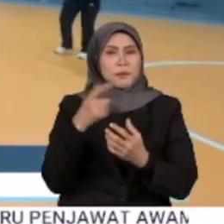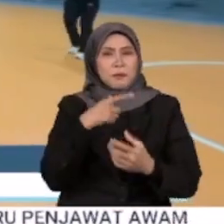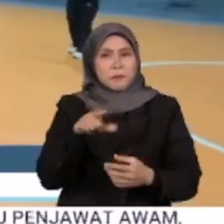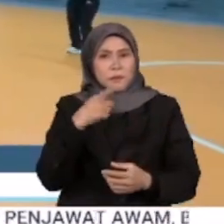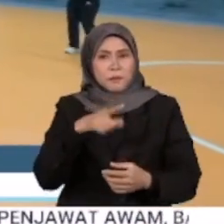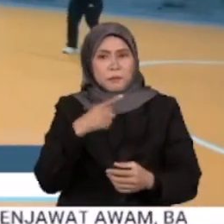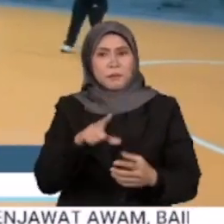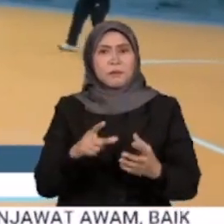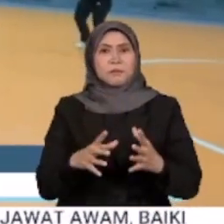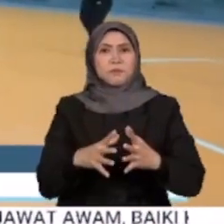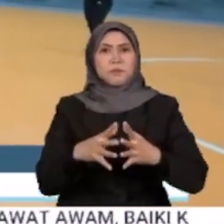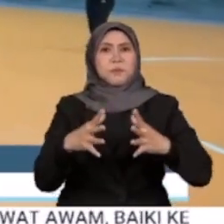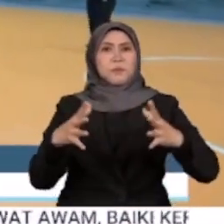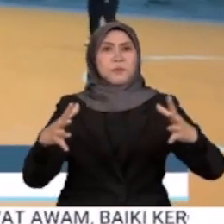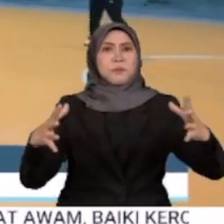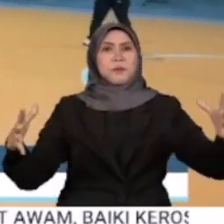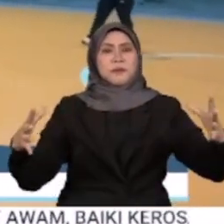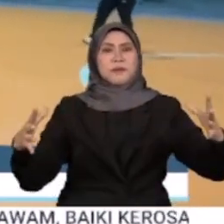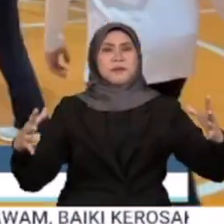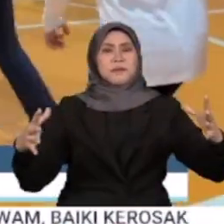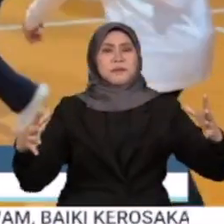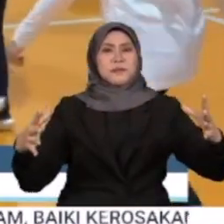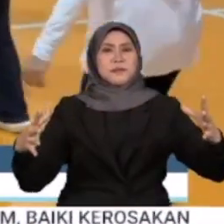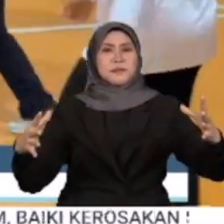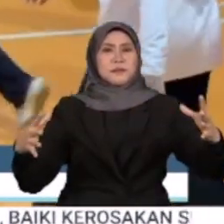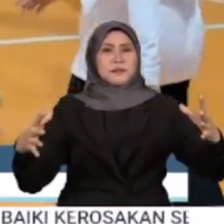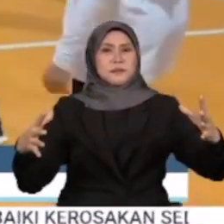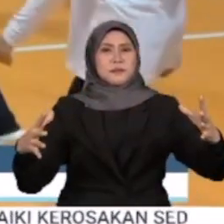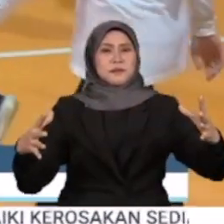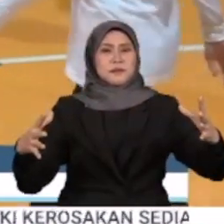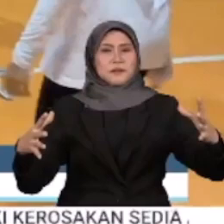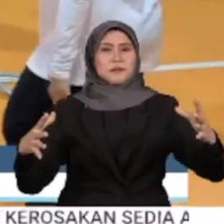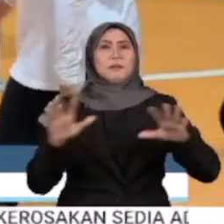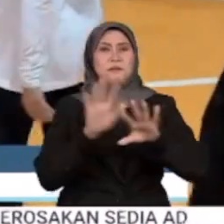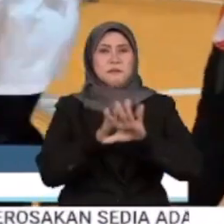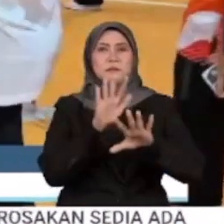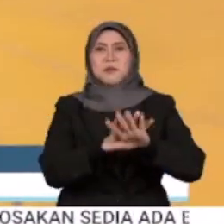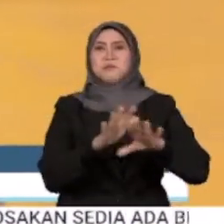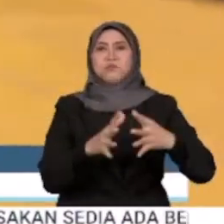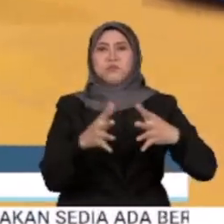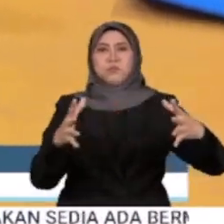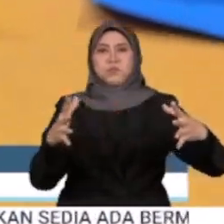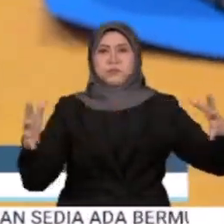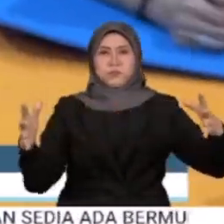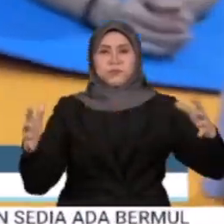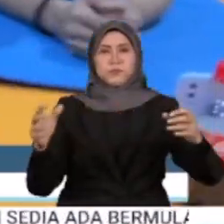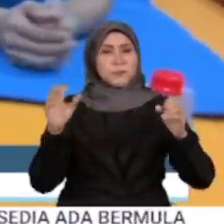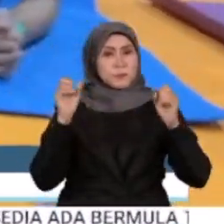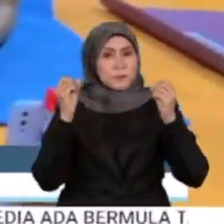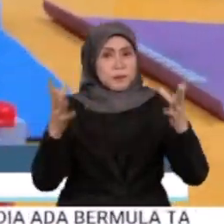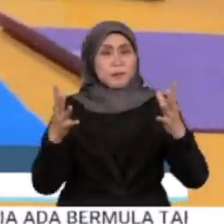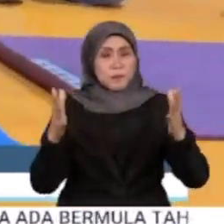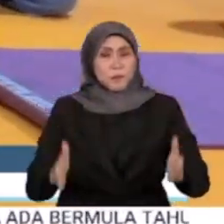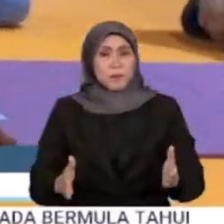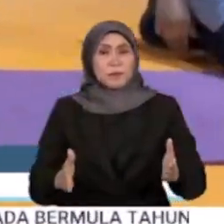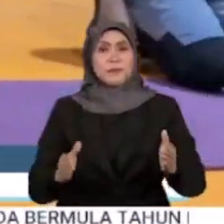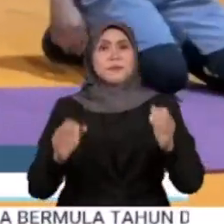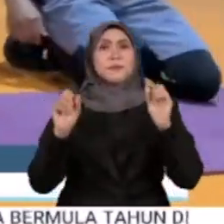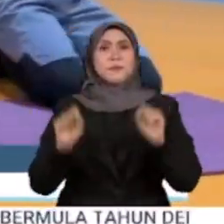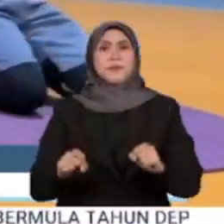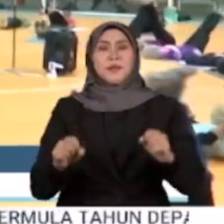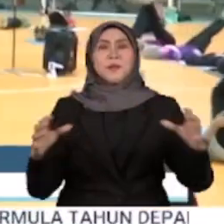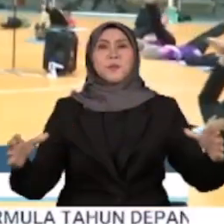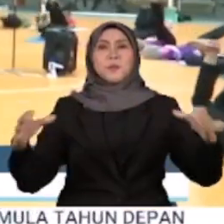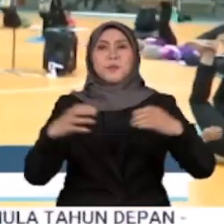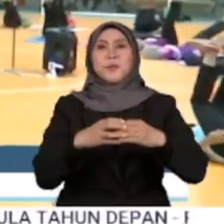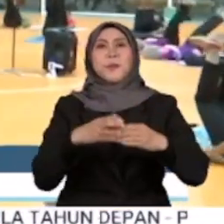lama-lama kita develop, kita dapat kumpul dengan dengan lebih ramai orang lah. So bila ramai lagi, so kita dapat